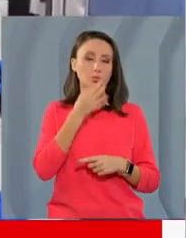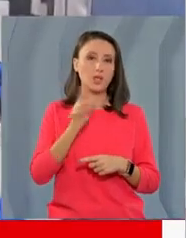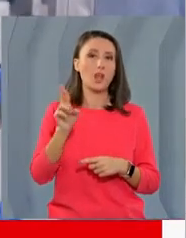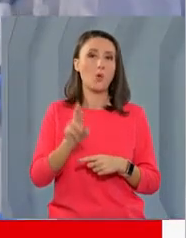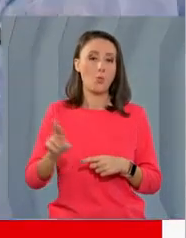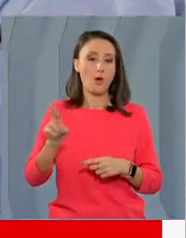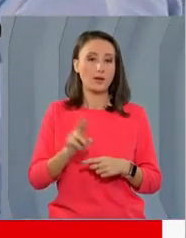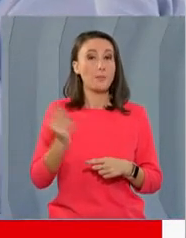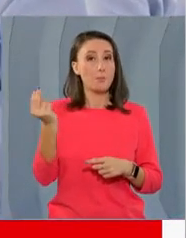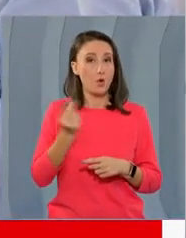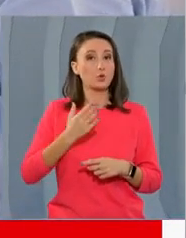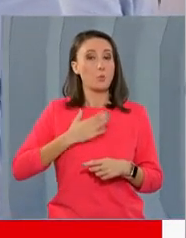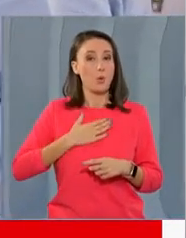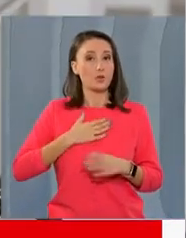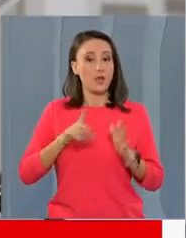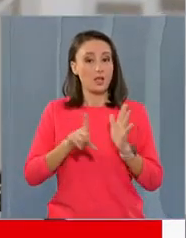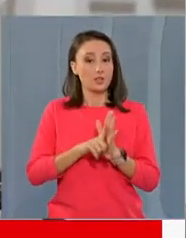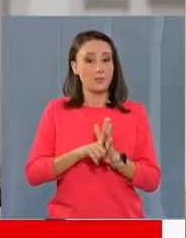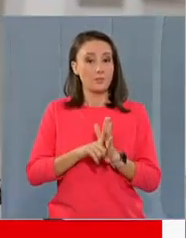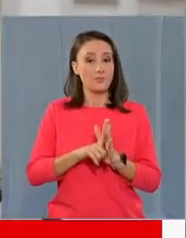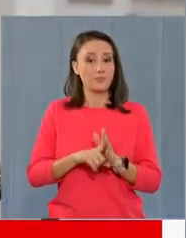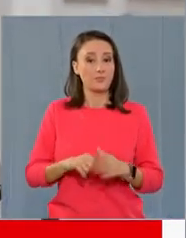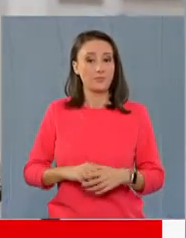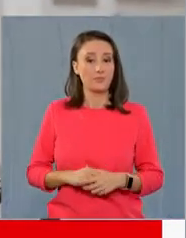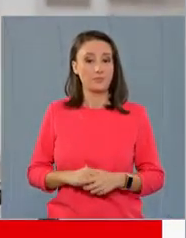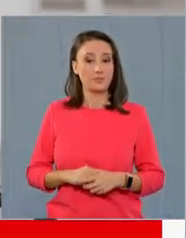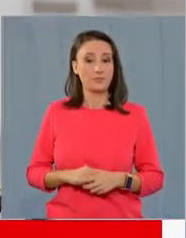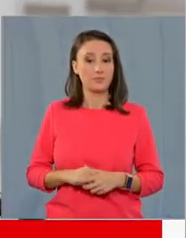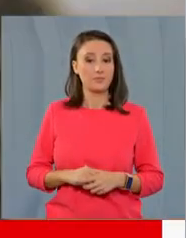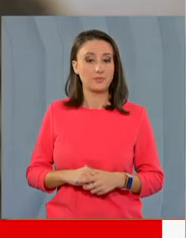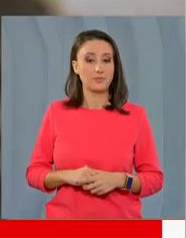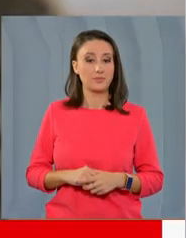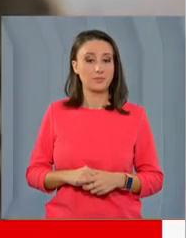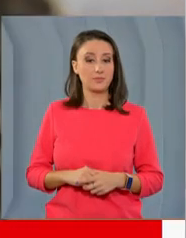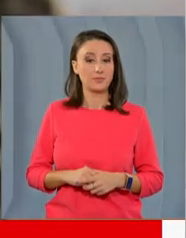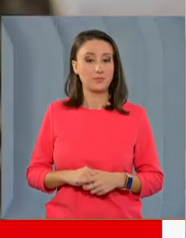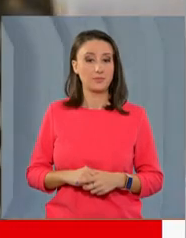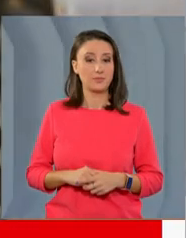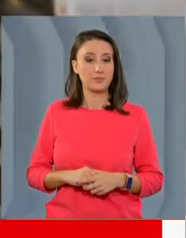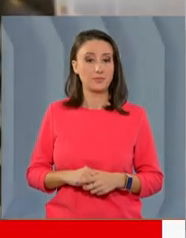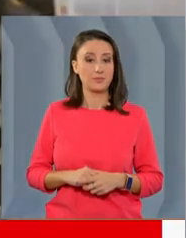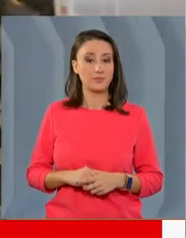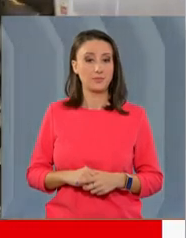numai, proiectul meu de lege din Parlament, da. Și sunt valabile aceste măsuri și pentru celelalte viroze